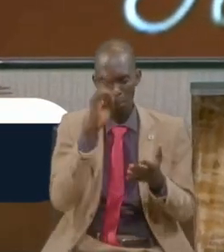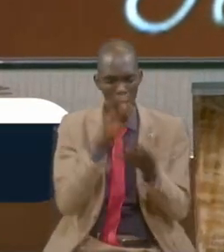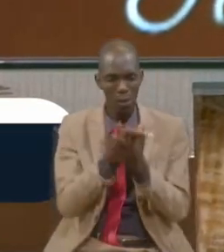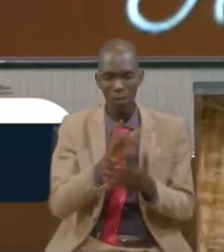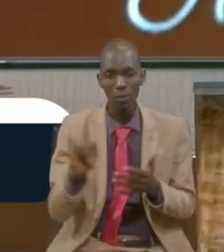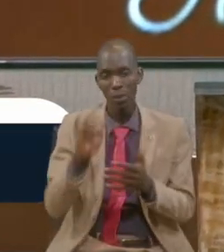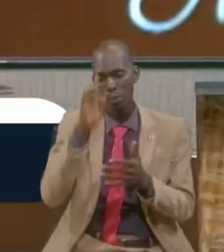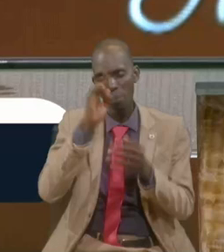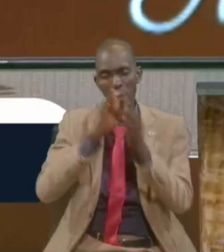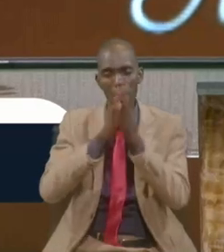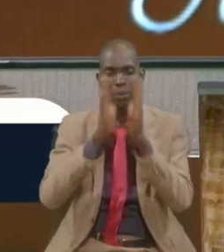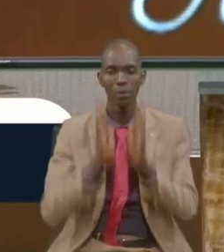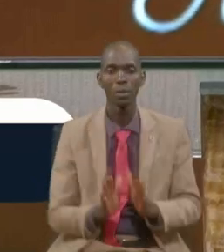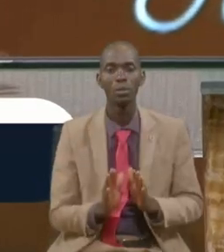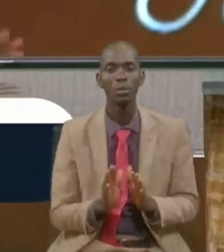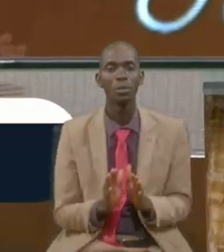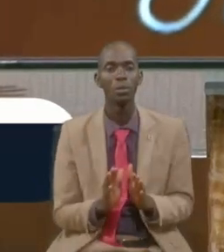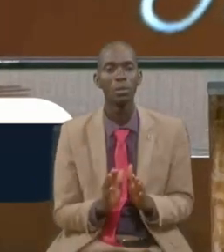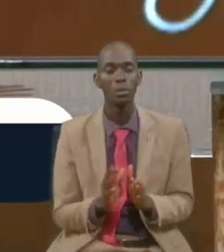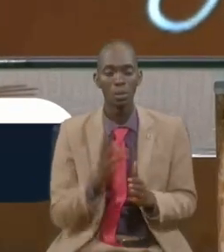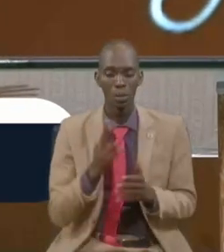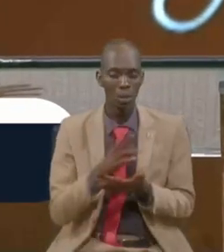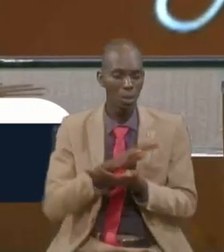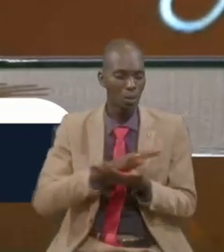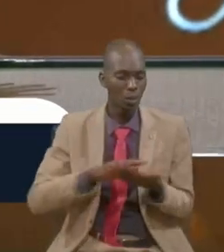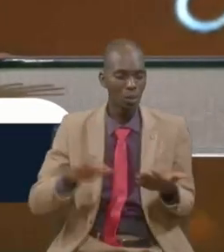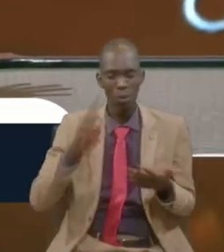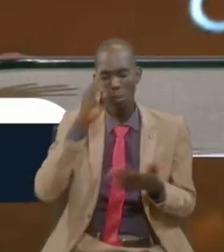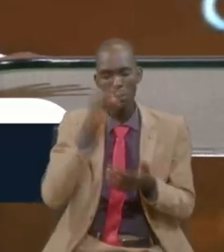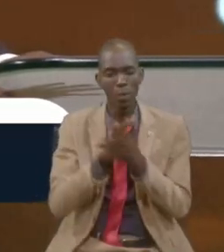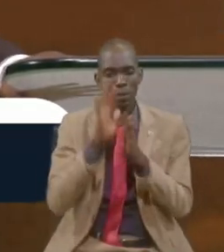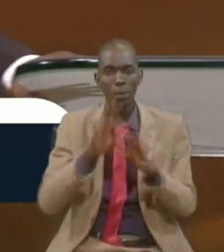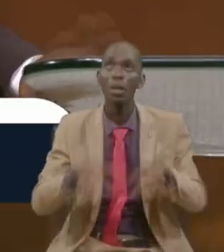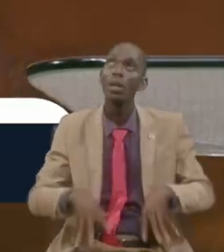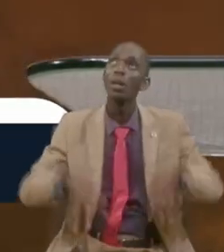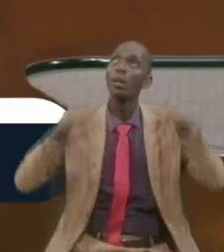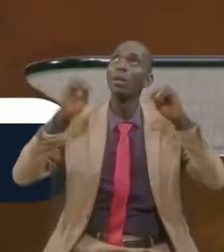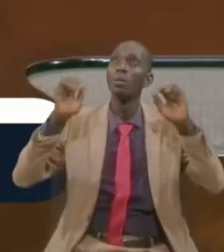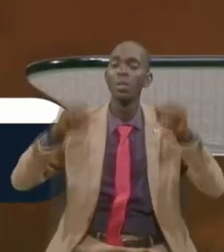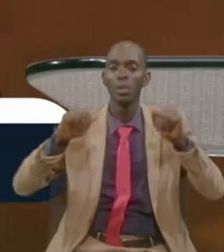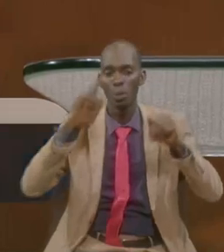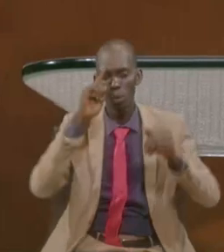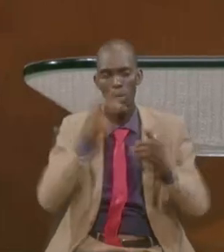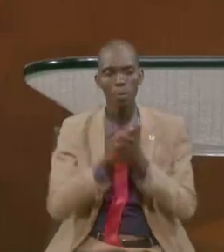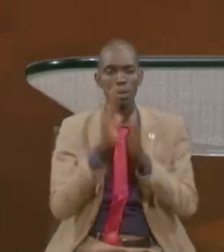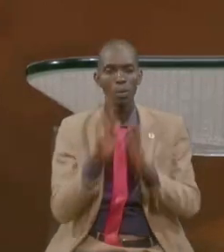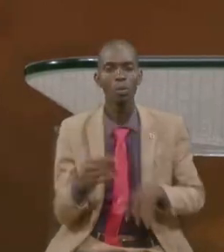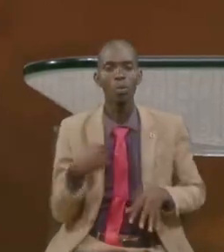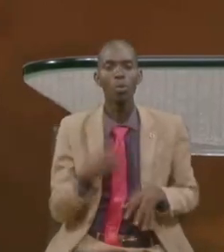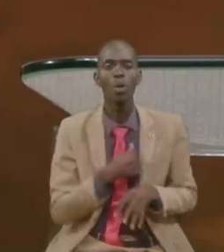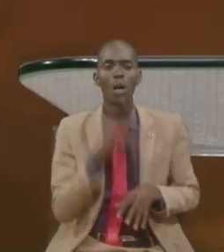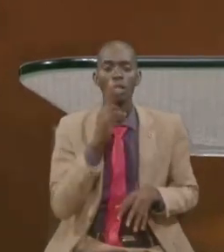les croyants qui croient la Bible, les croyants justes et qui se préparent pour